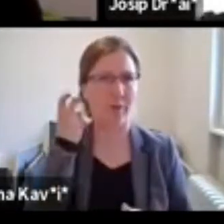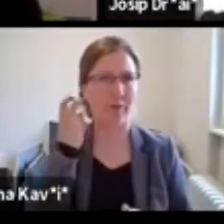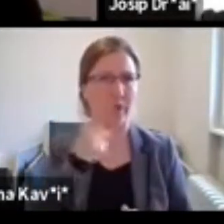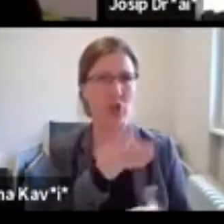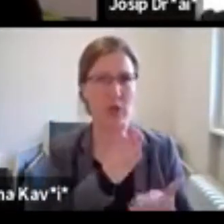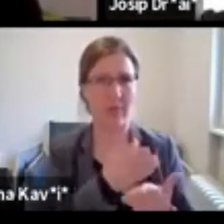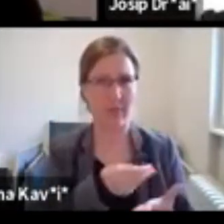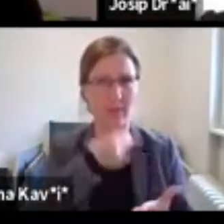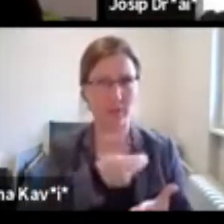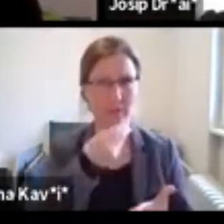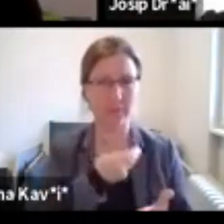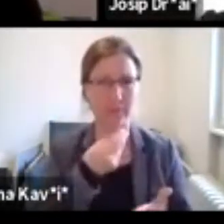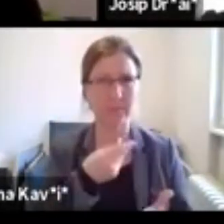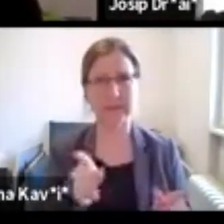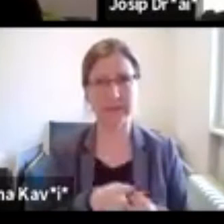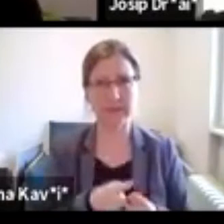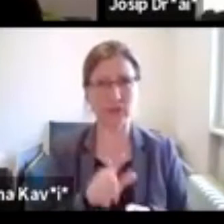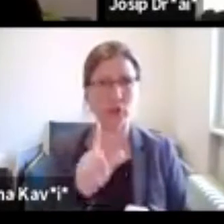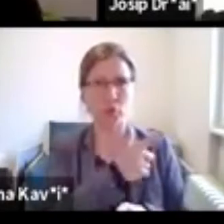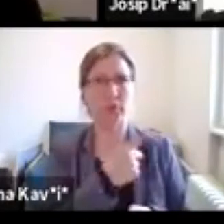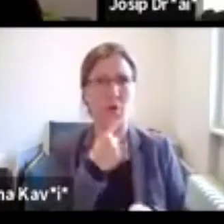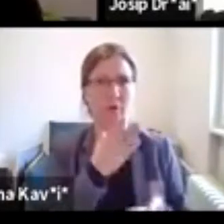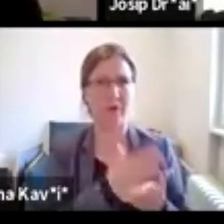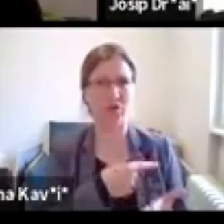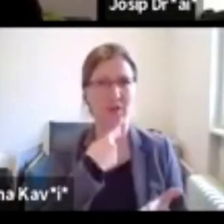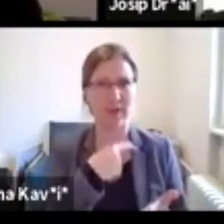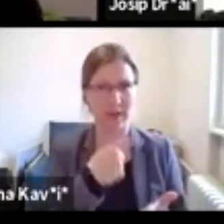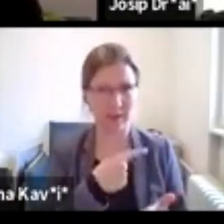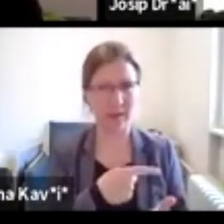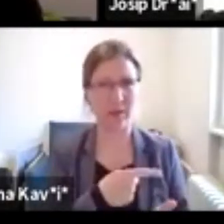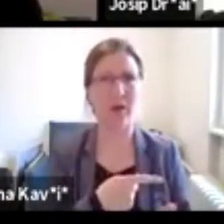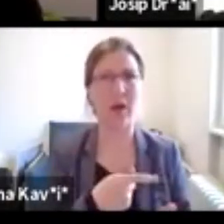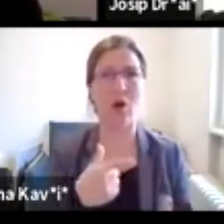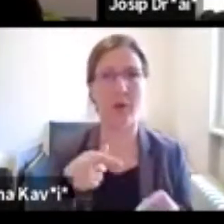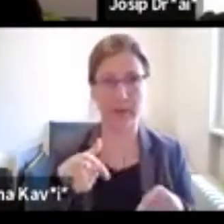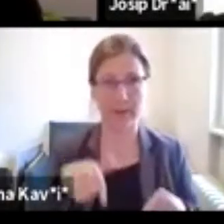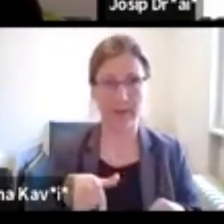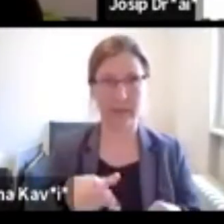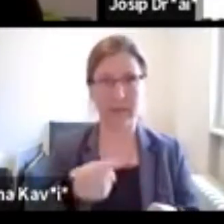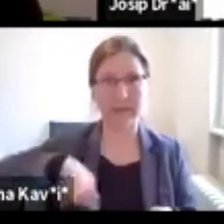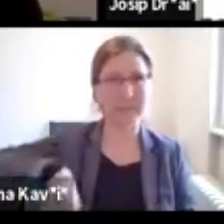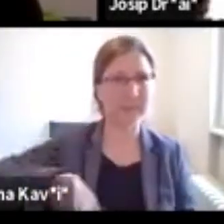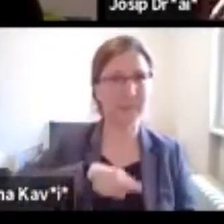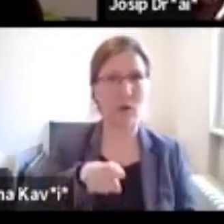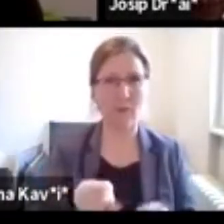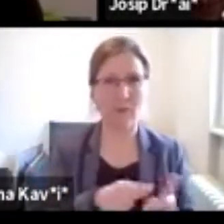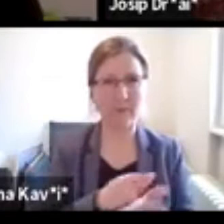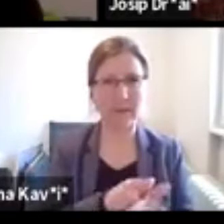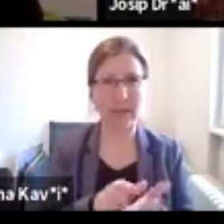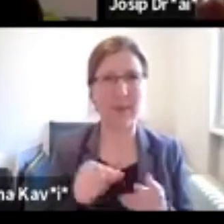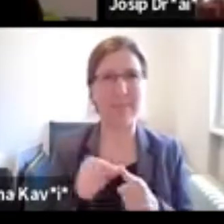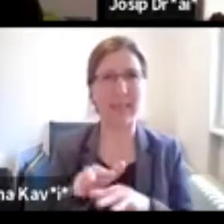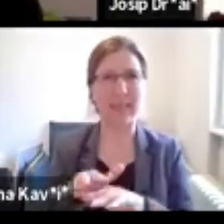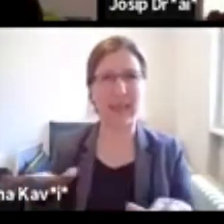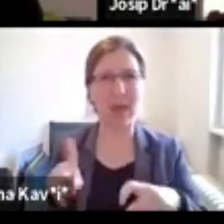što su i dosadašnji govornici rekli, za sve ovo vrijeme pandemije, za sve nas je izazov. Brojne